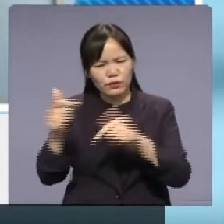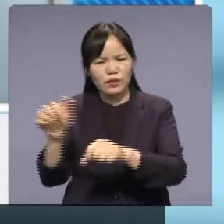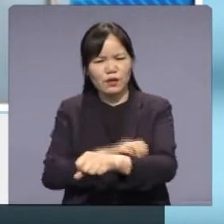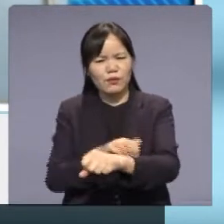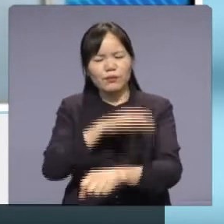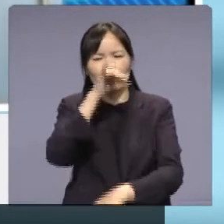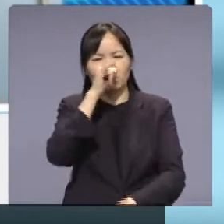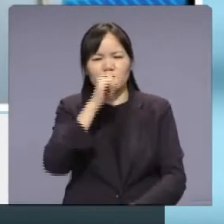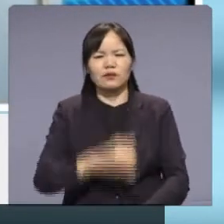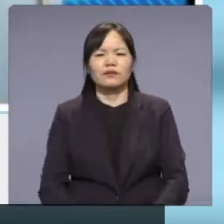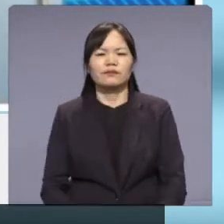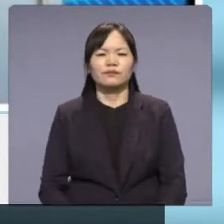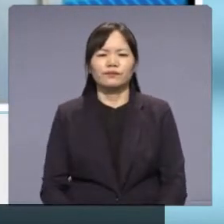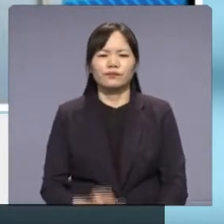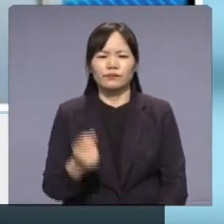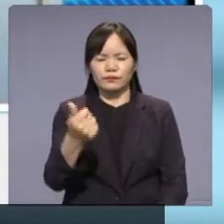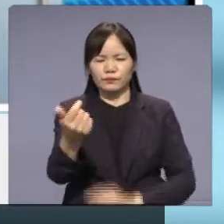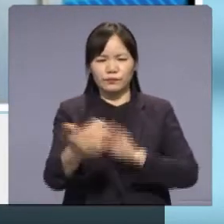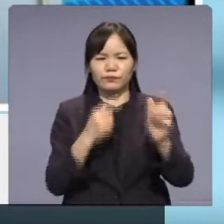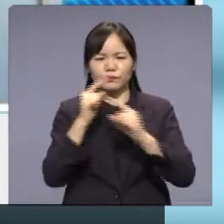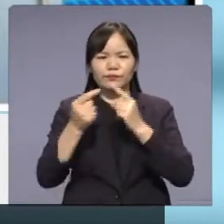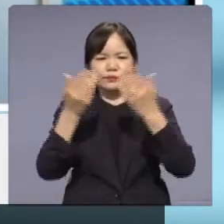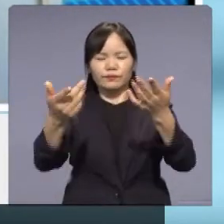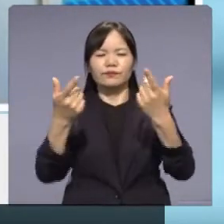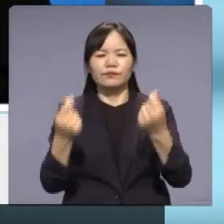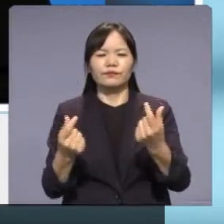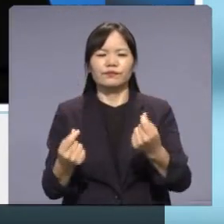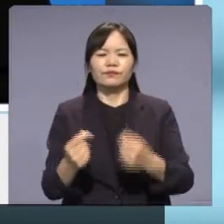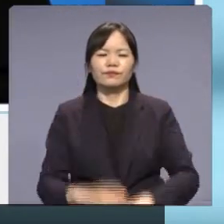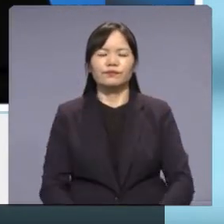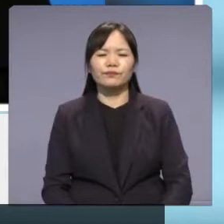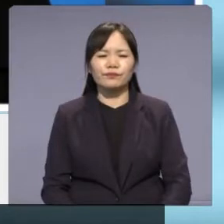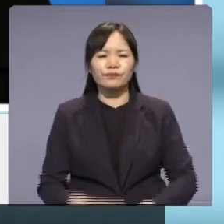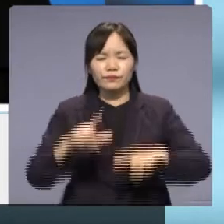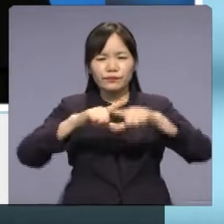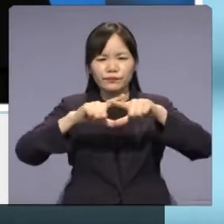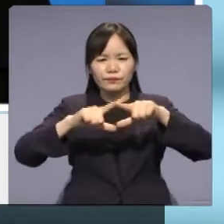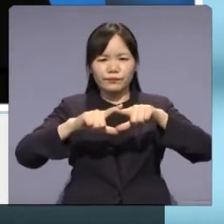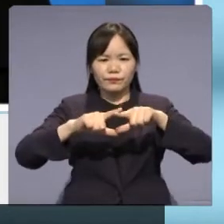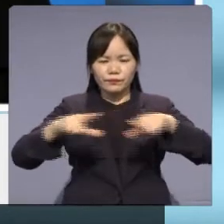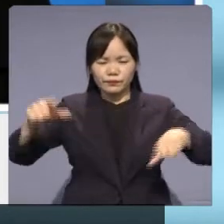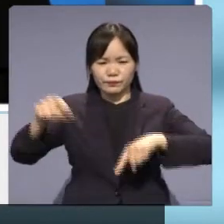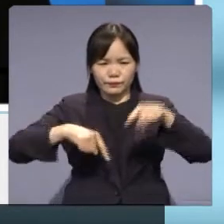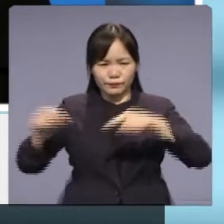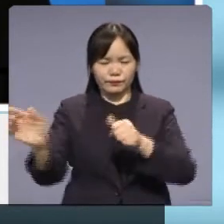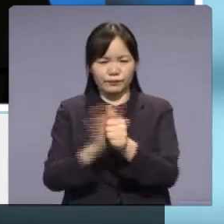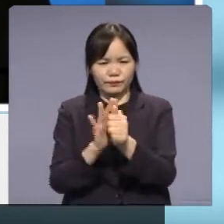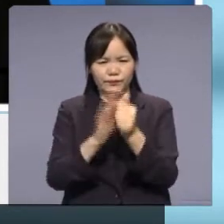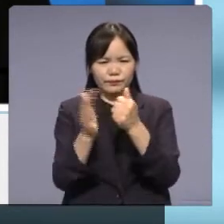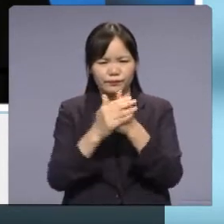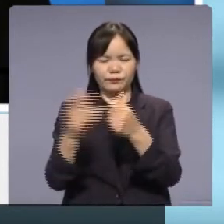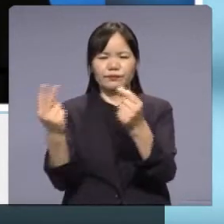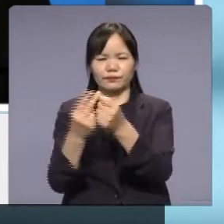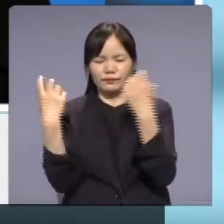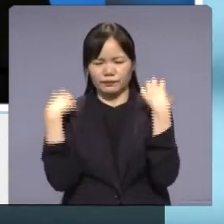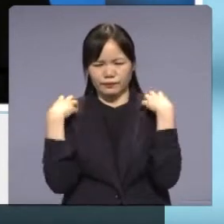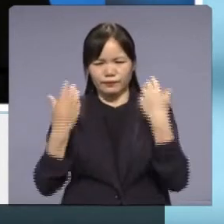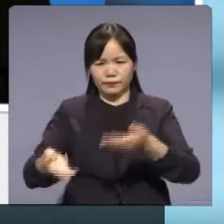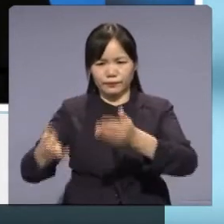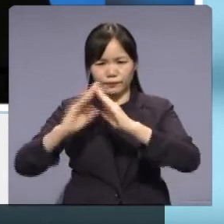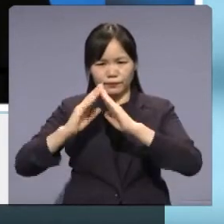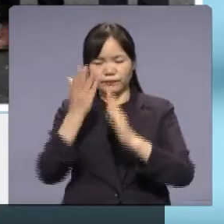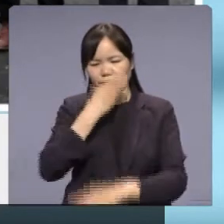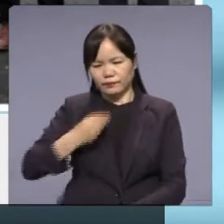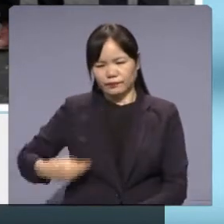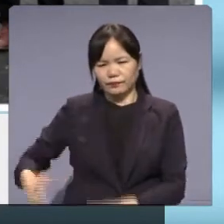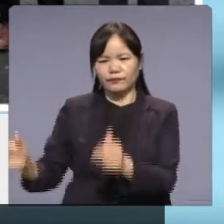부분이 있어서 조금 전에 말씀드린 대로 보편적 행정 서비스를 위해서 제2청을 개청을 해서 복지